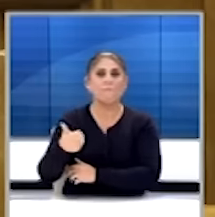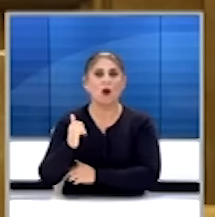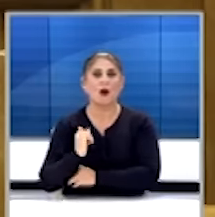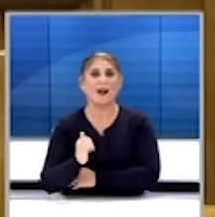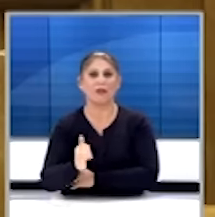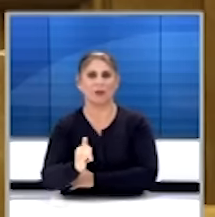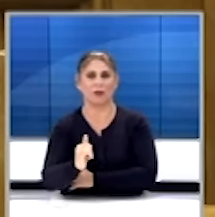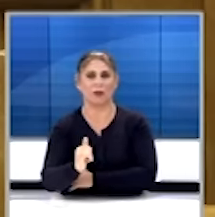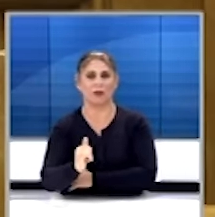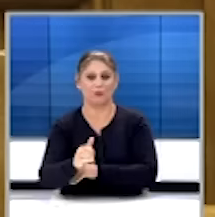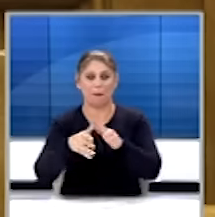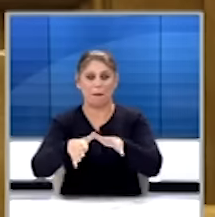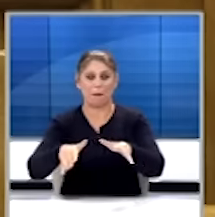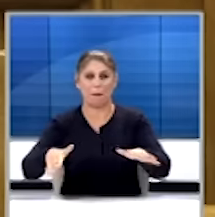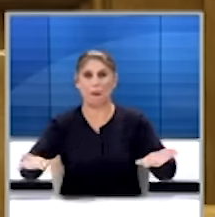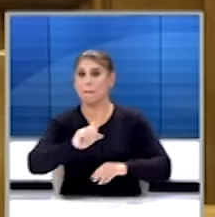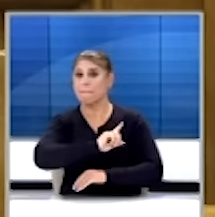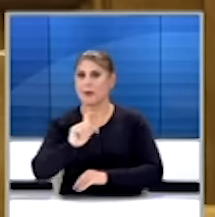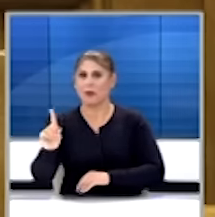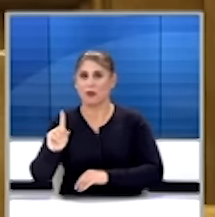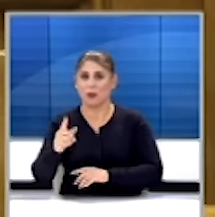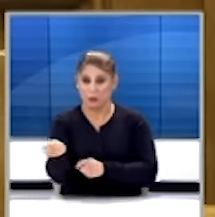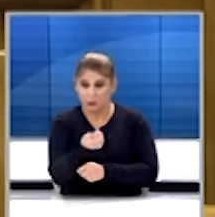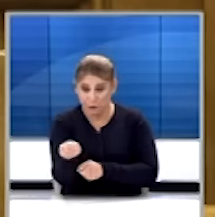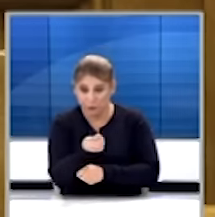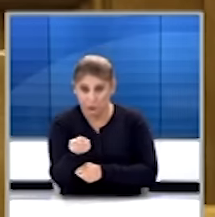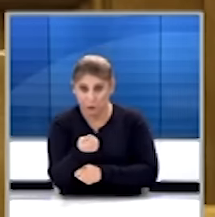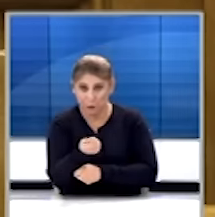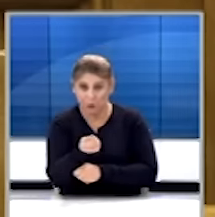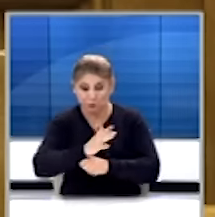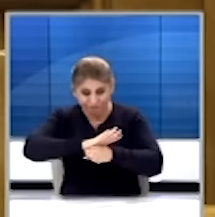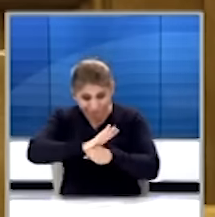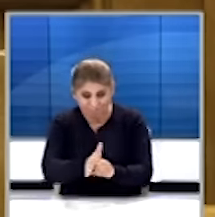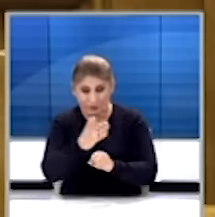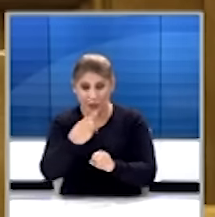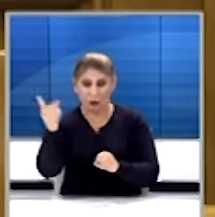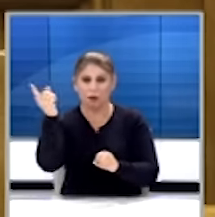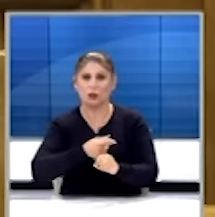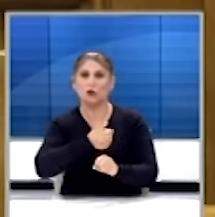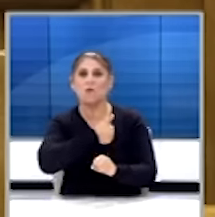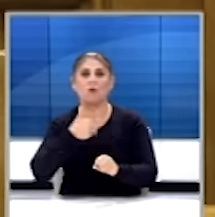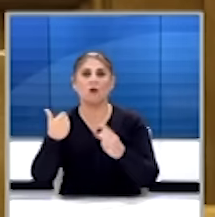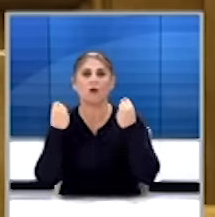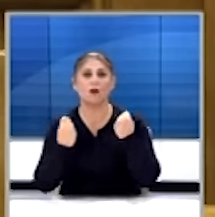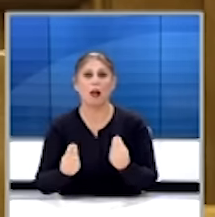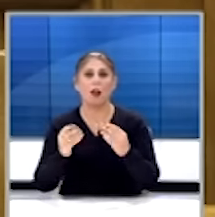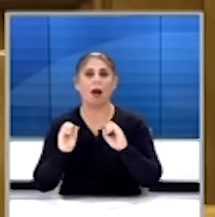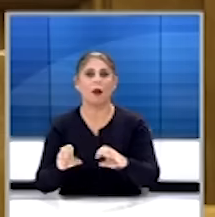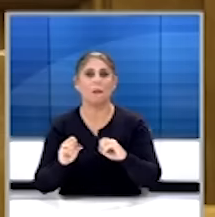της πυρκαγιάς. Ότι οι πυρκαγιές σβήνουν ολοκληρωτικά μόνο από καλά